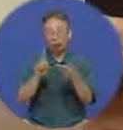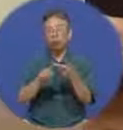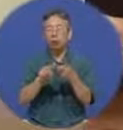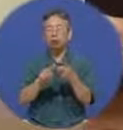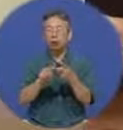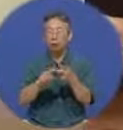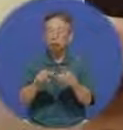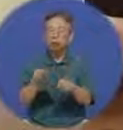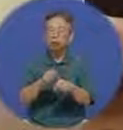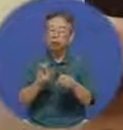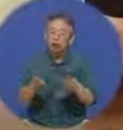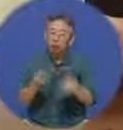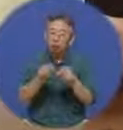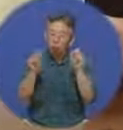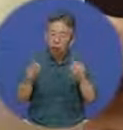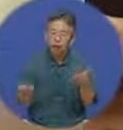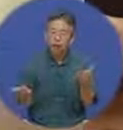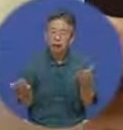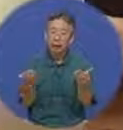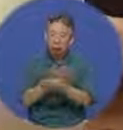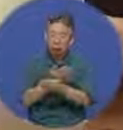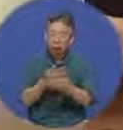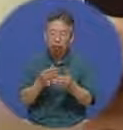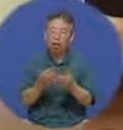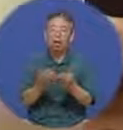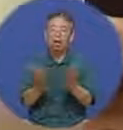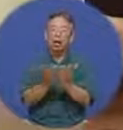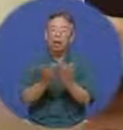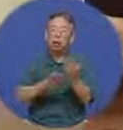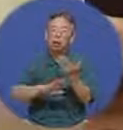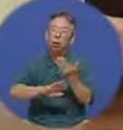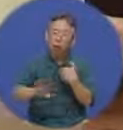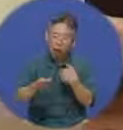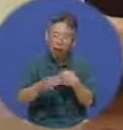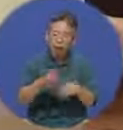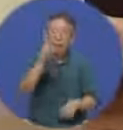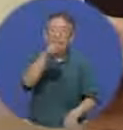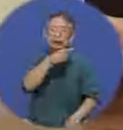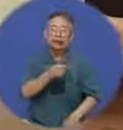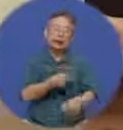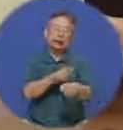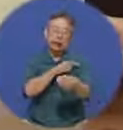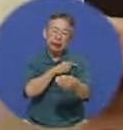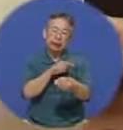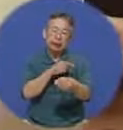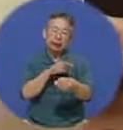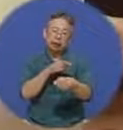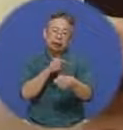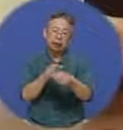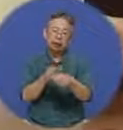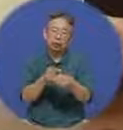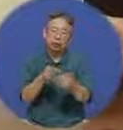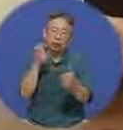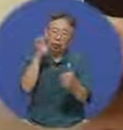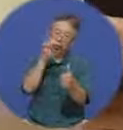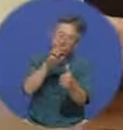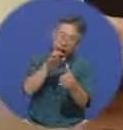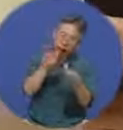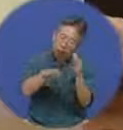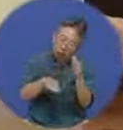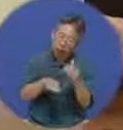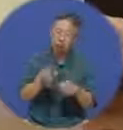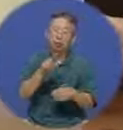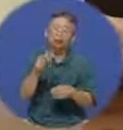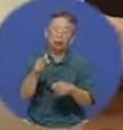に問題になっている学校の外で何が問題かって、人権蹂躙っていうのがあると思うんですよね。 はい、 人権侵害に当たるようなこと